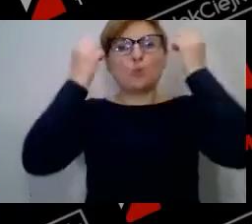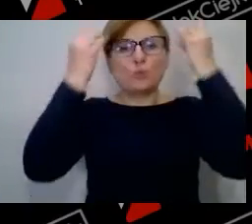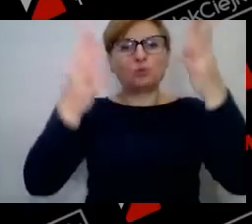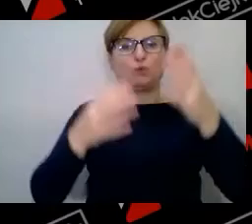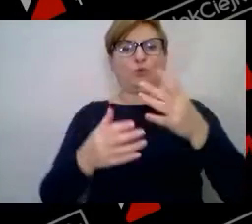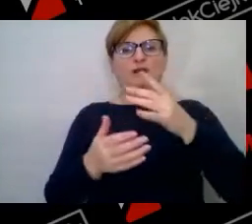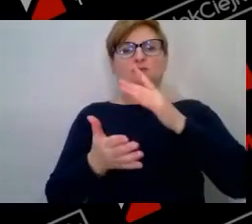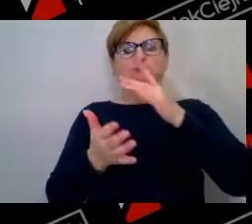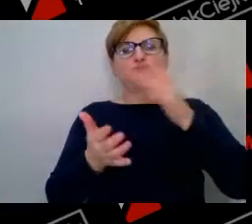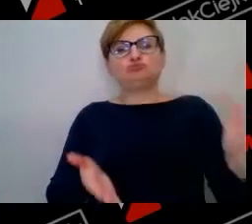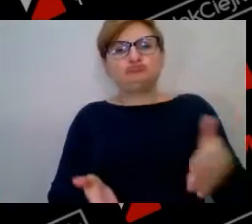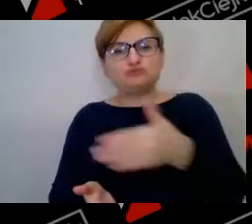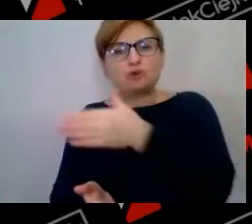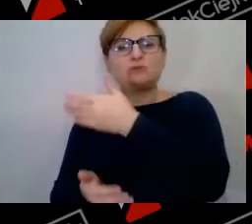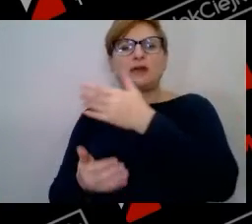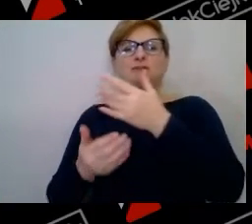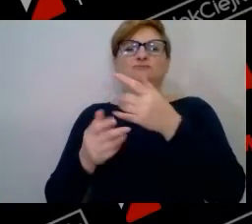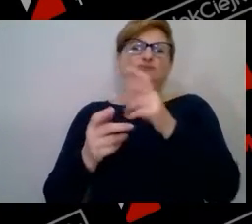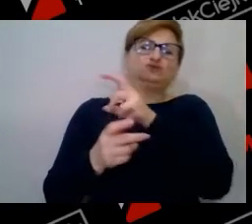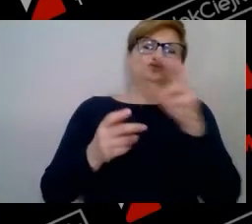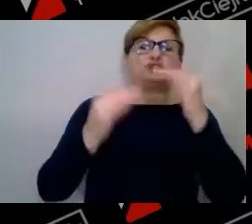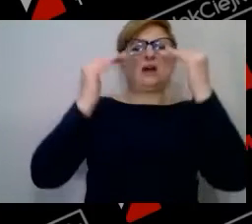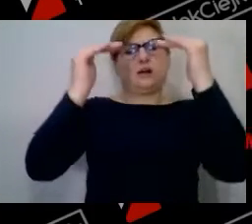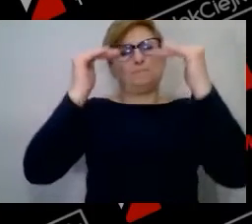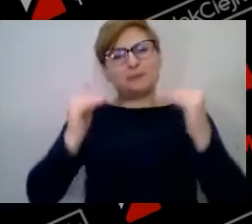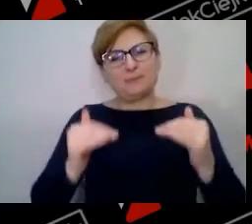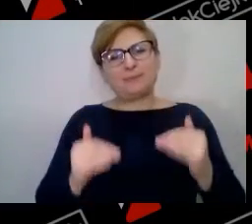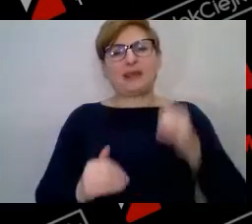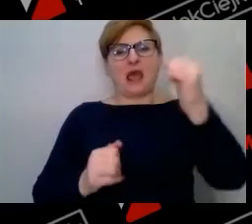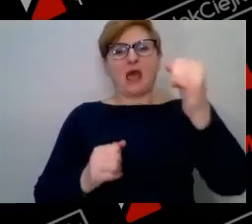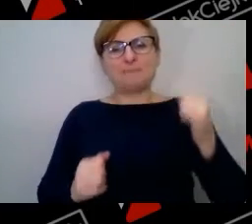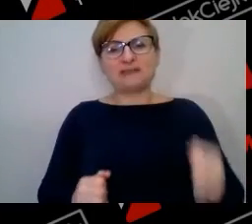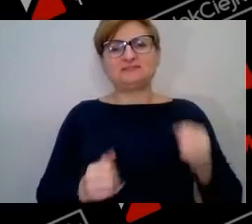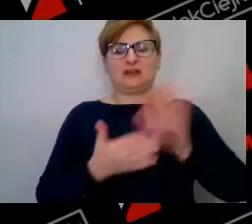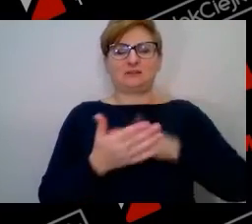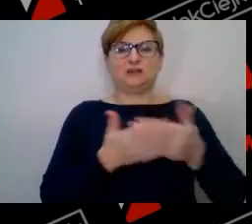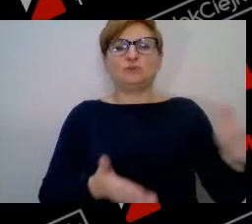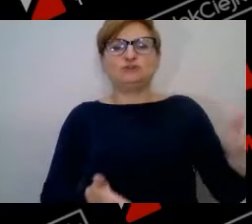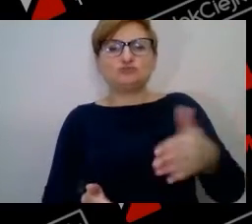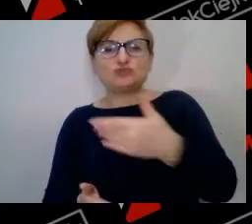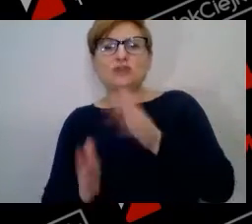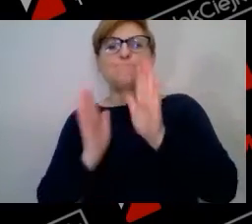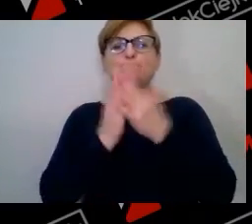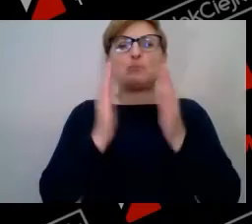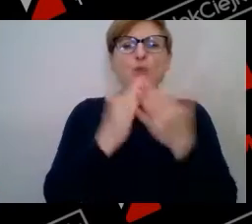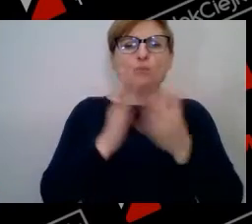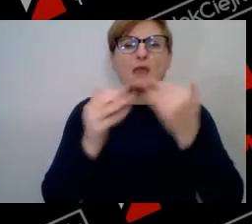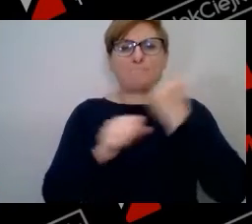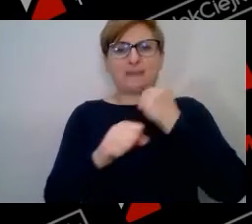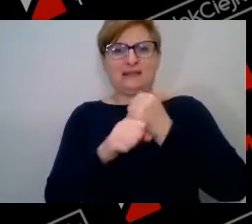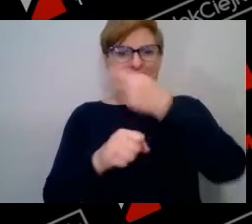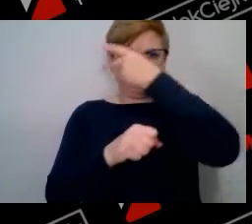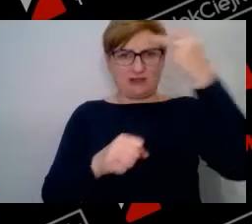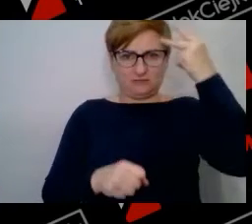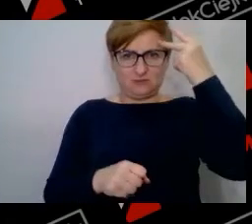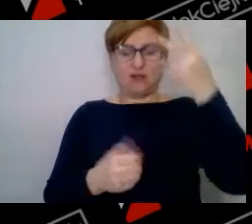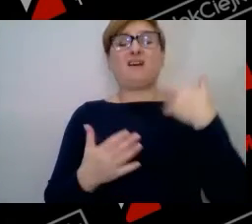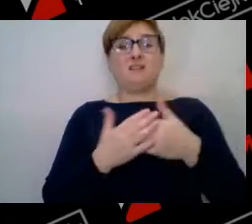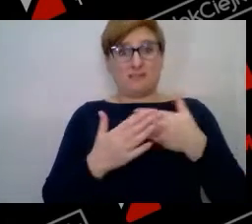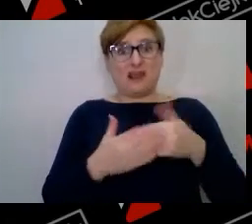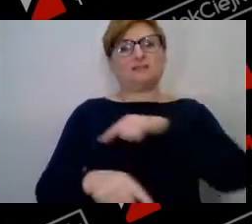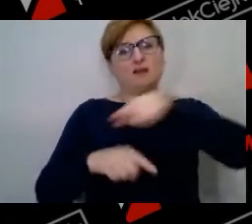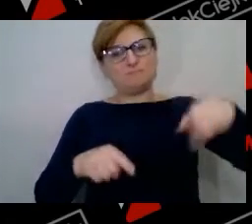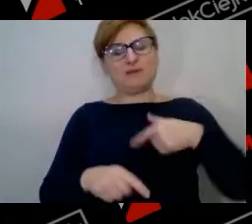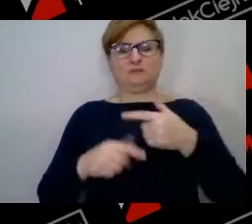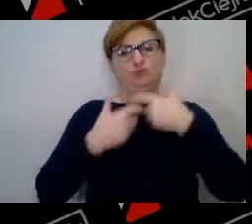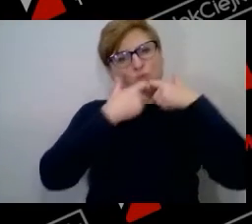czystości lub niższymi szczeblami administracji, jak portierki, sprzątaczki, bibliotekarki, pielęgniarki. Dlatego postulujemy podwyższenie płac